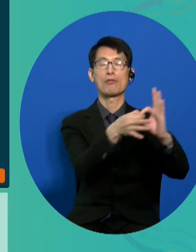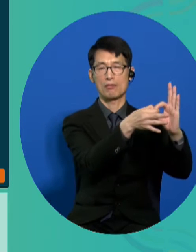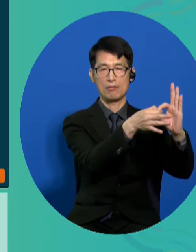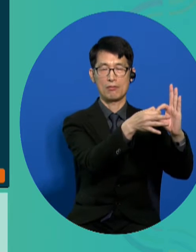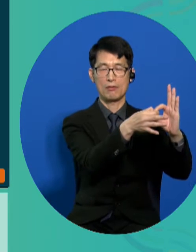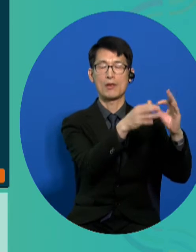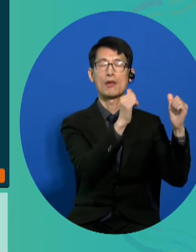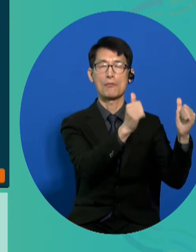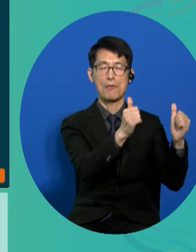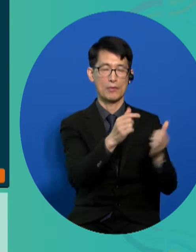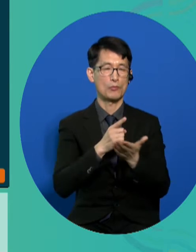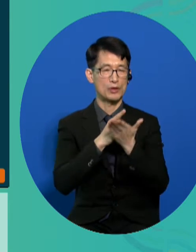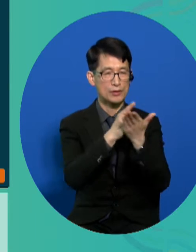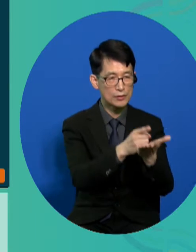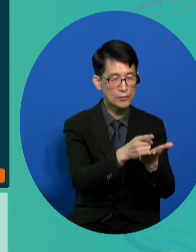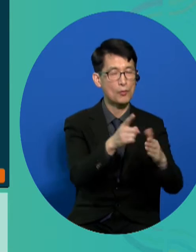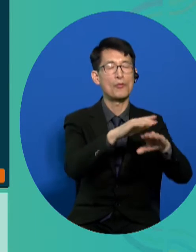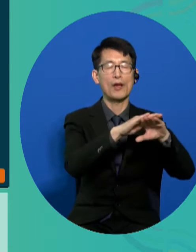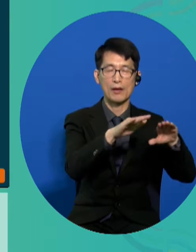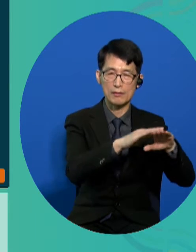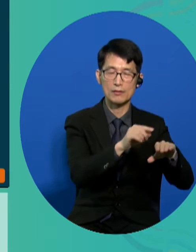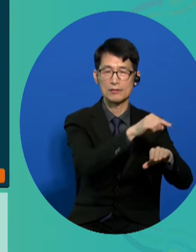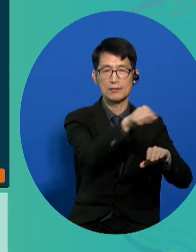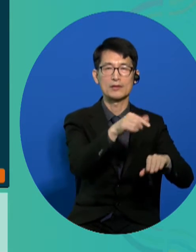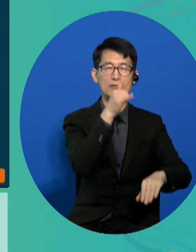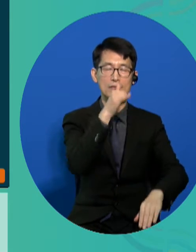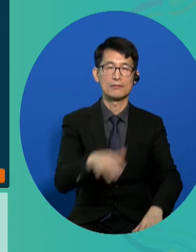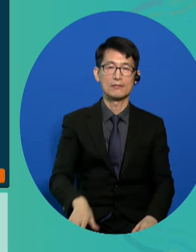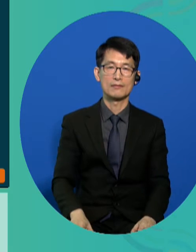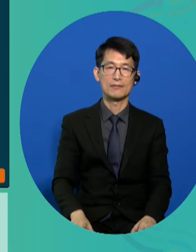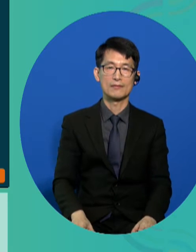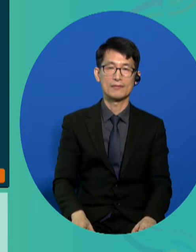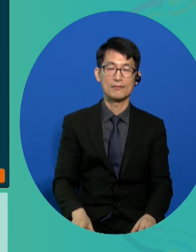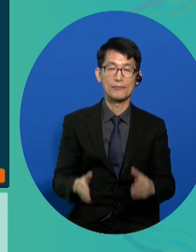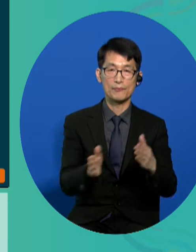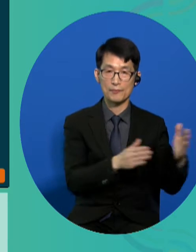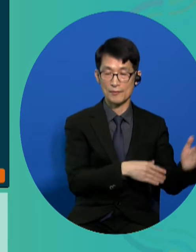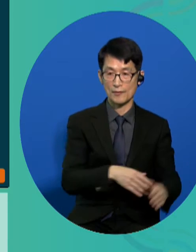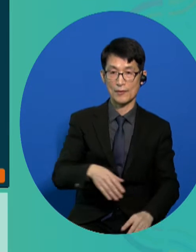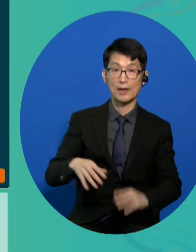되었습니다. 또 UN 및 기타 조직의 연구를 통해서 전 세계의